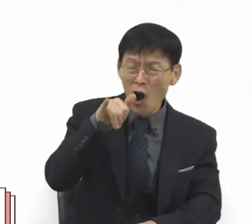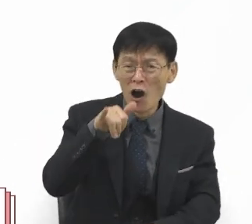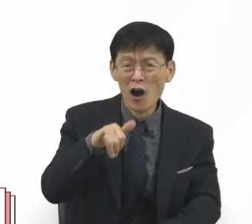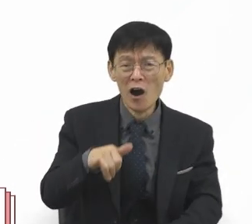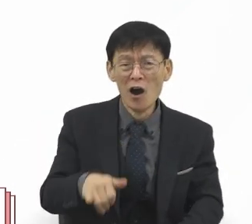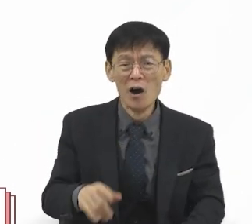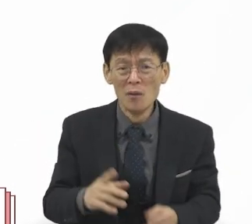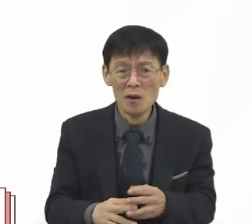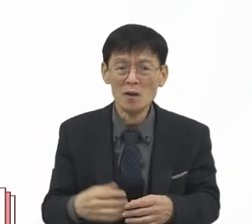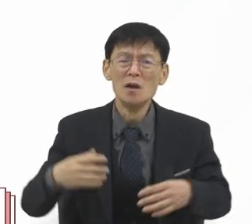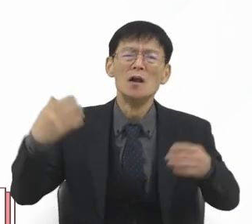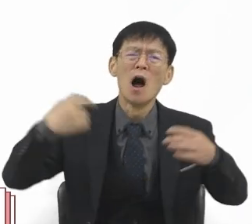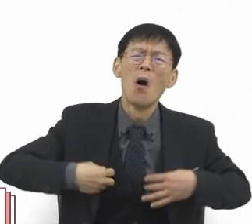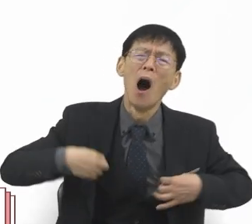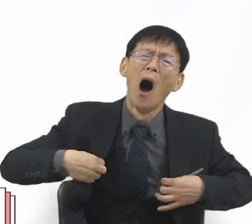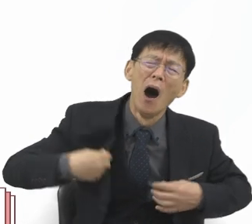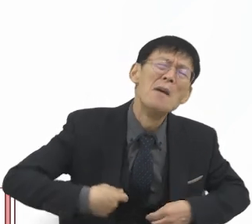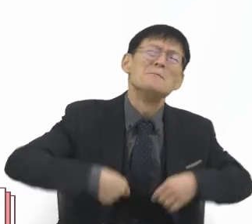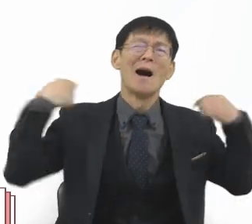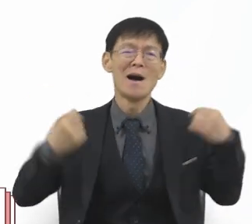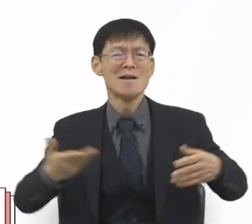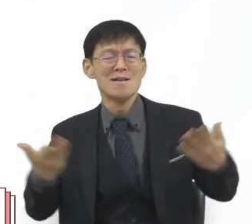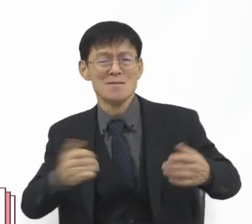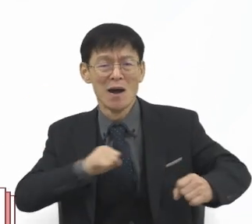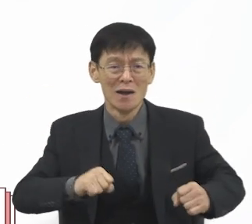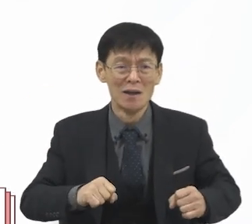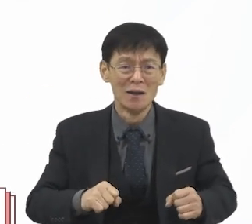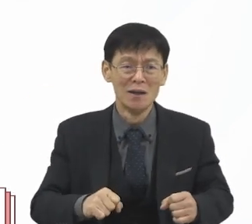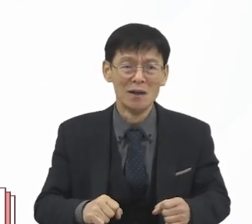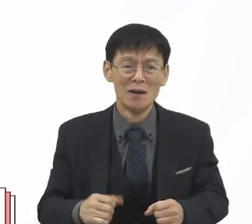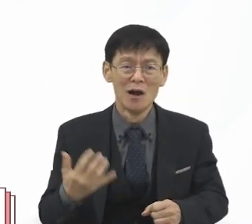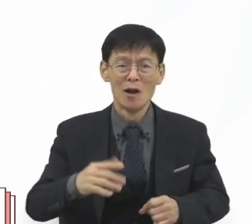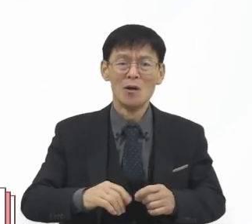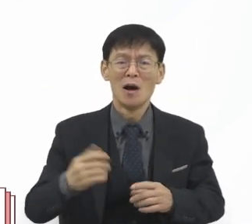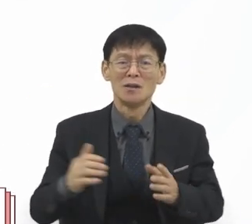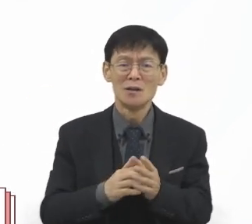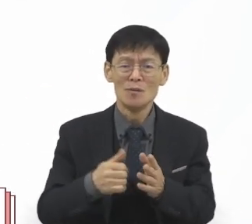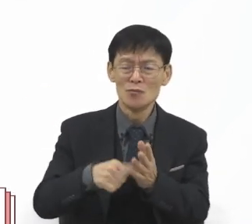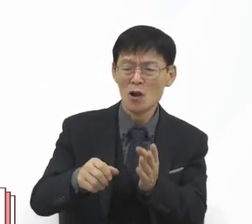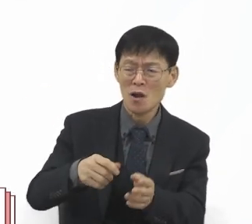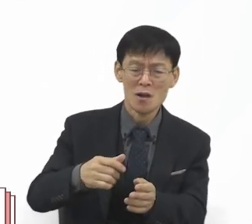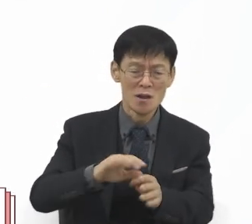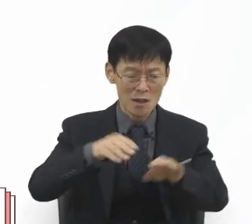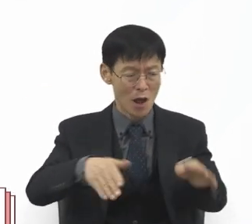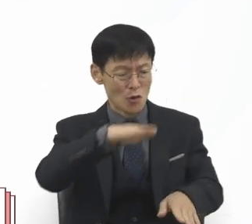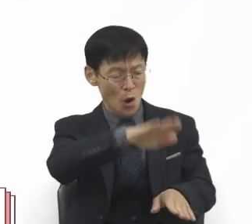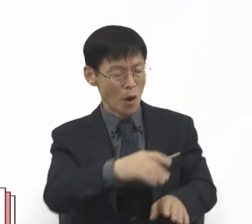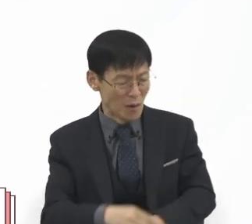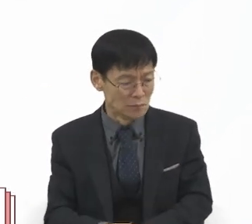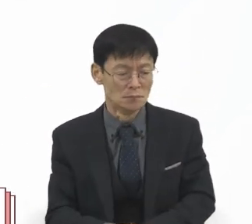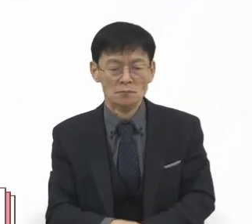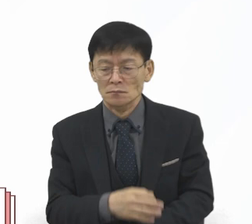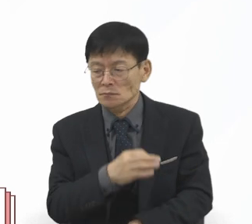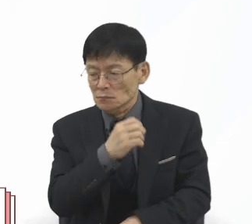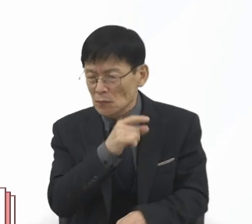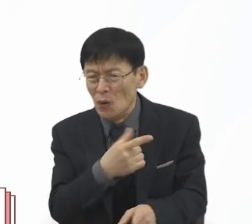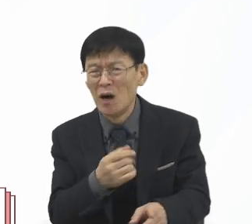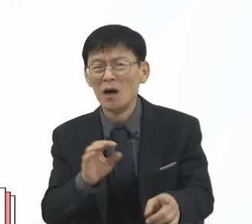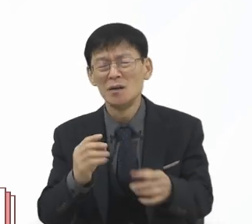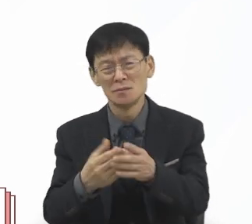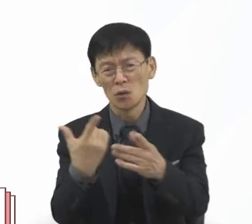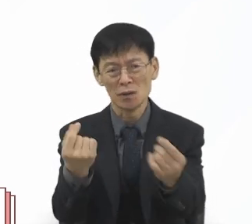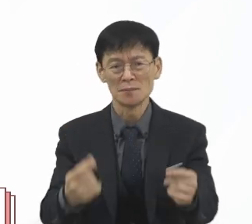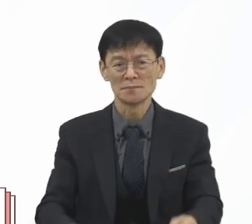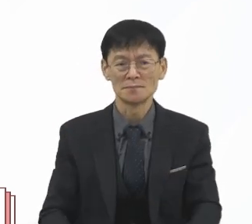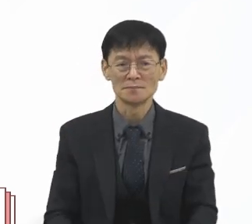있고요. 덥다고 윗옷을 벗고 일한다거나 성적인 모양의 물건을 일하는 책상에 올려놓는 사례도 해당될